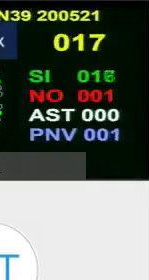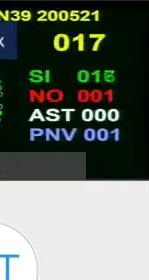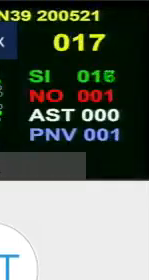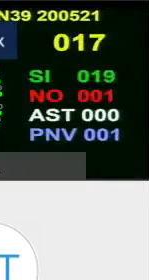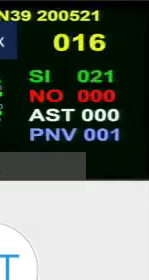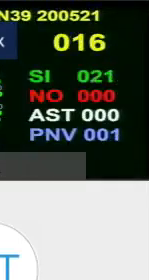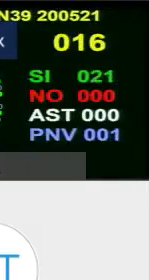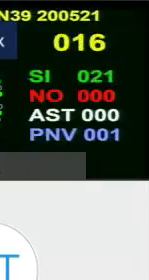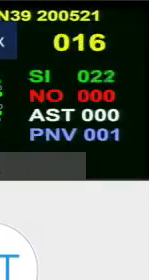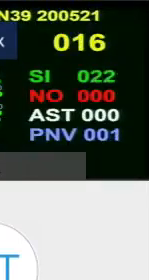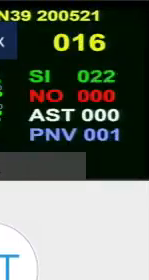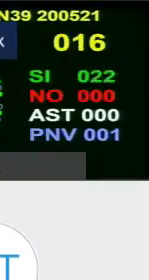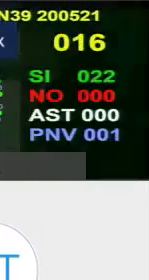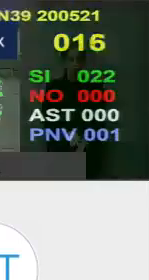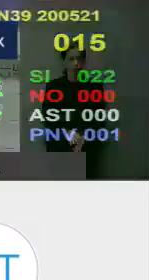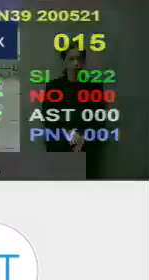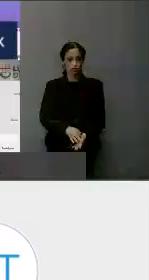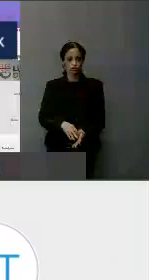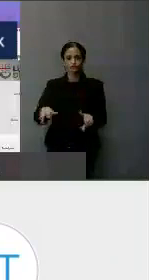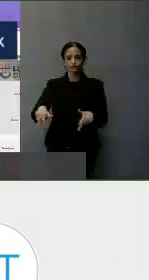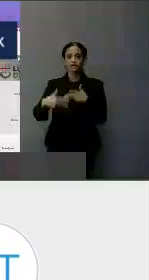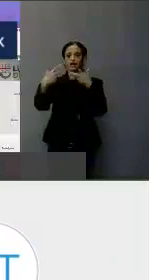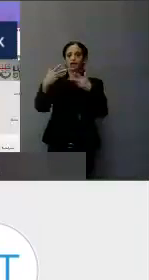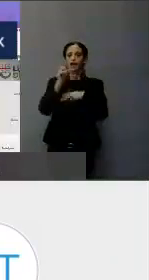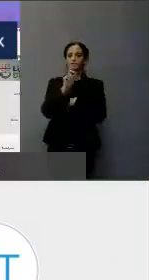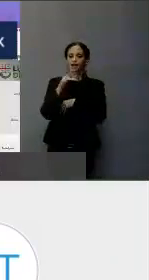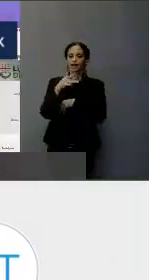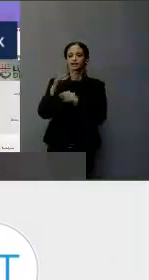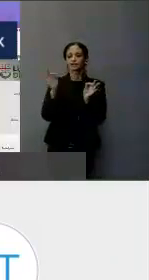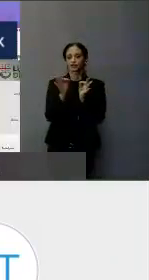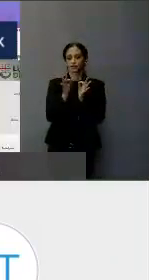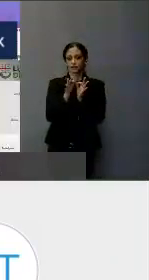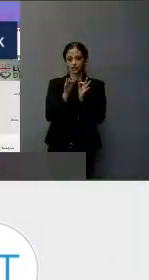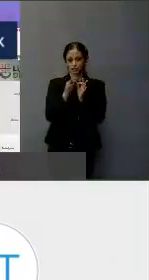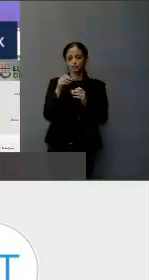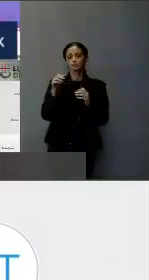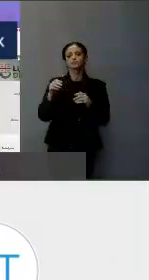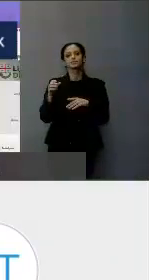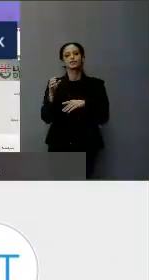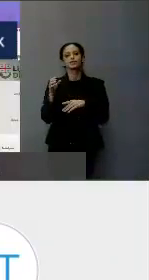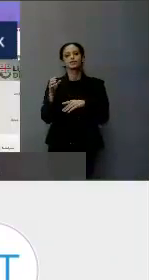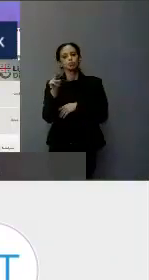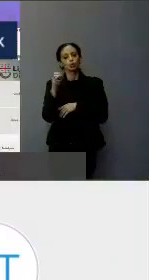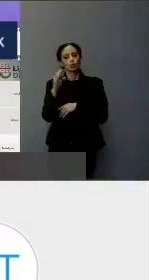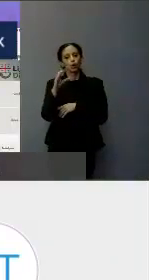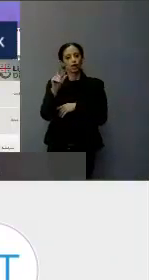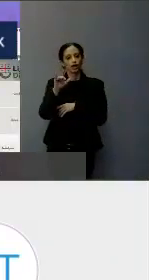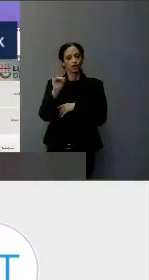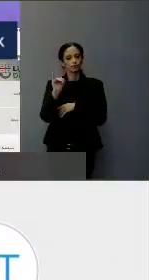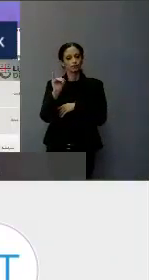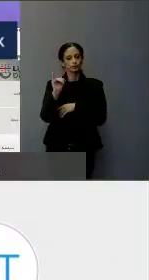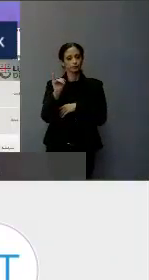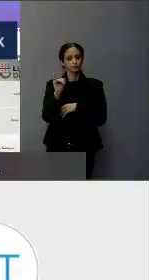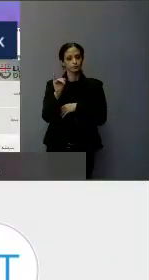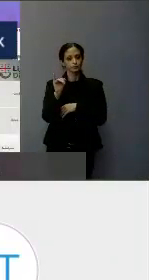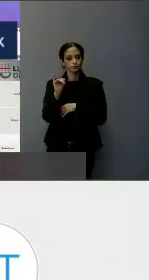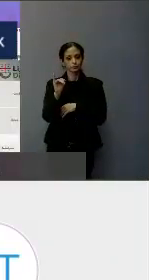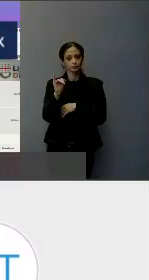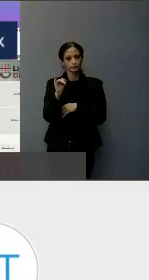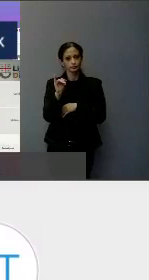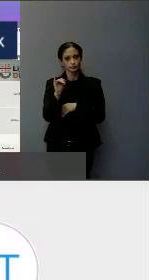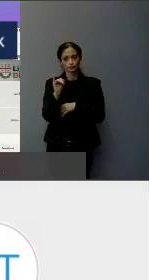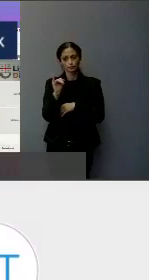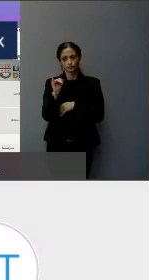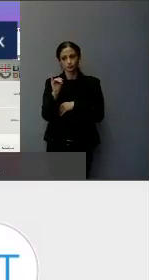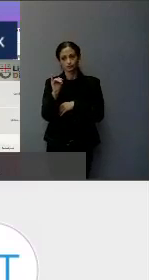da remoto quindi su un ordine del giorno numero 3 ore vole consigliera veniente favorevole poi prima